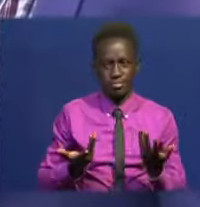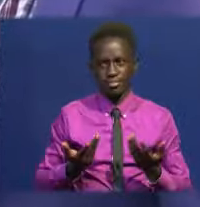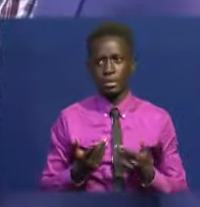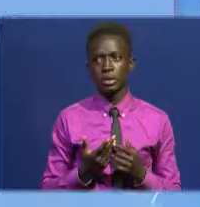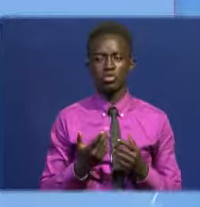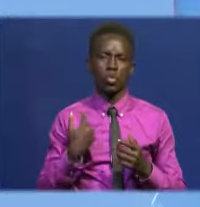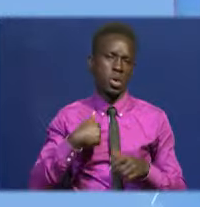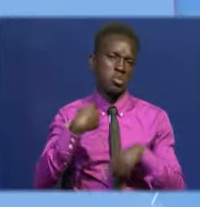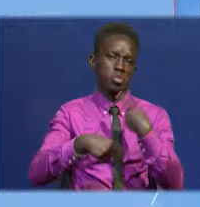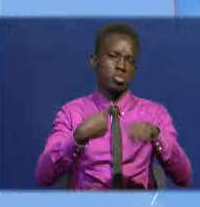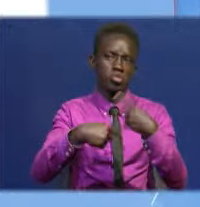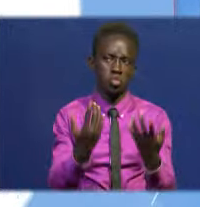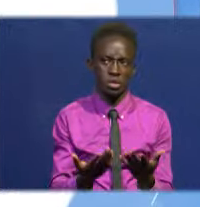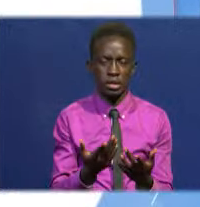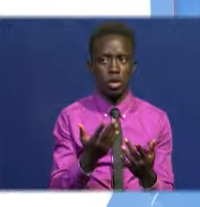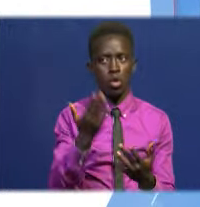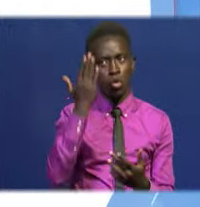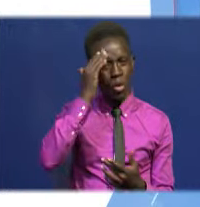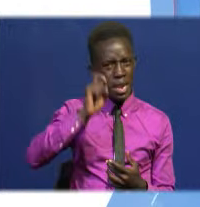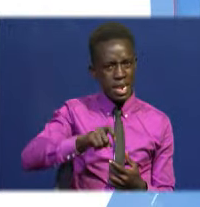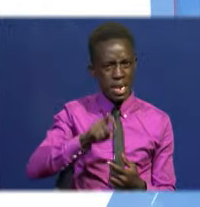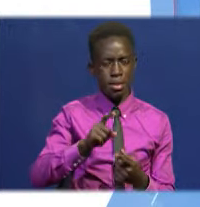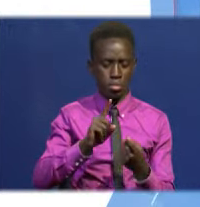mfano lazima kuna driving license.